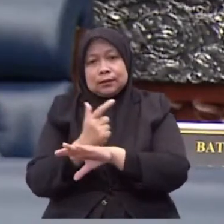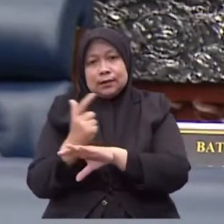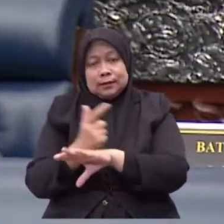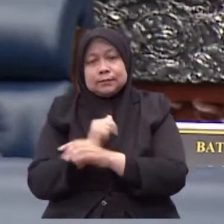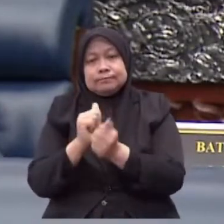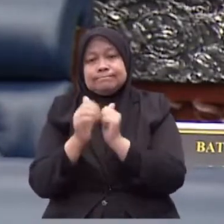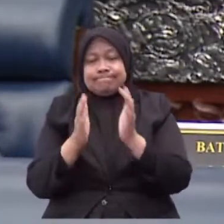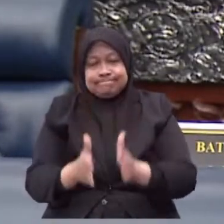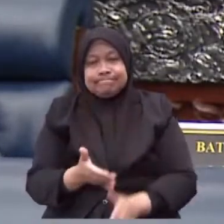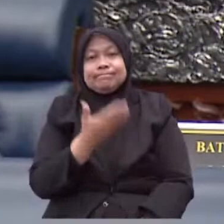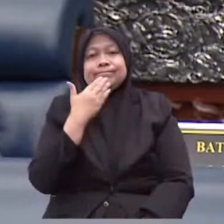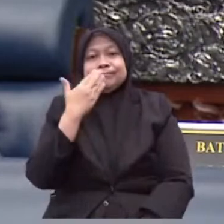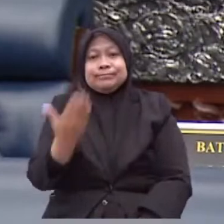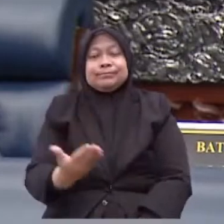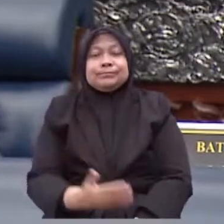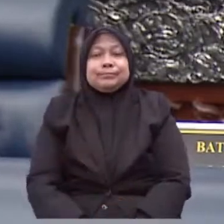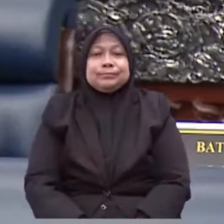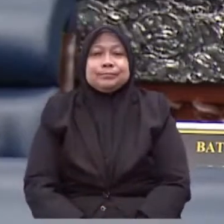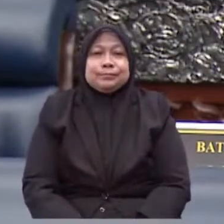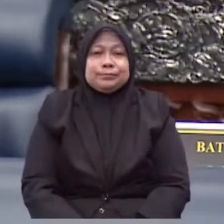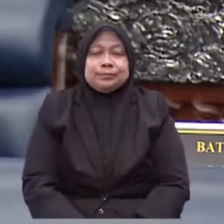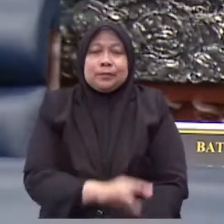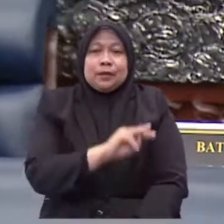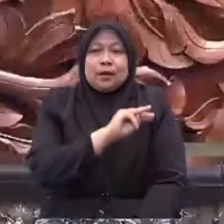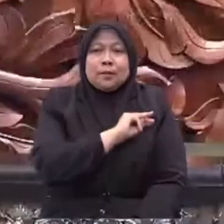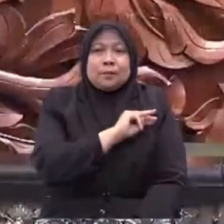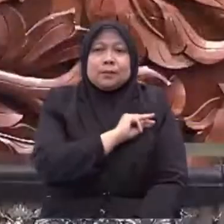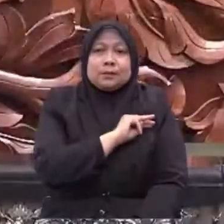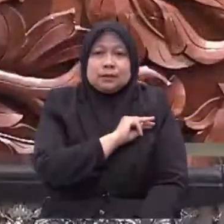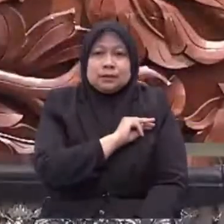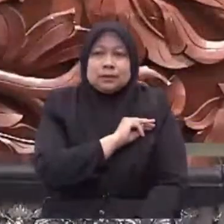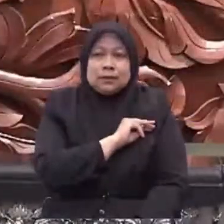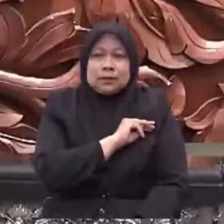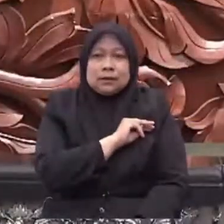kita kasih menteri masa muda hanya menteri jangan